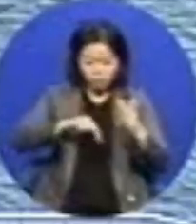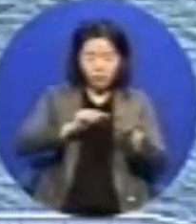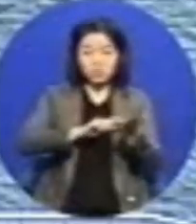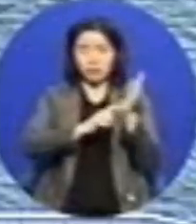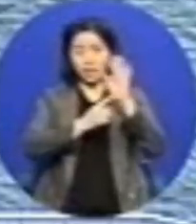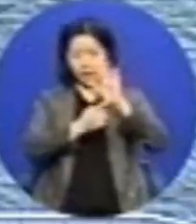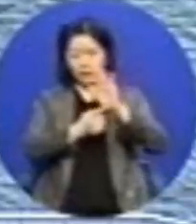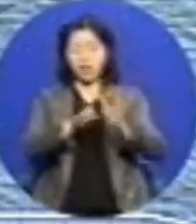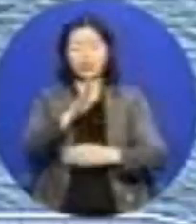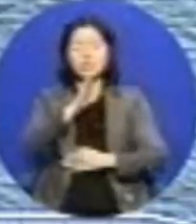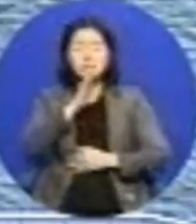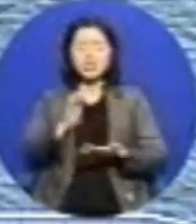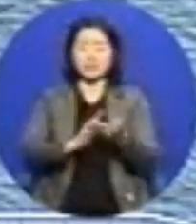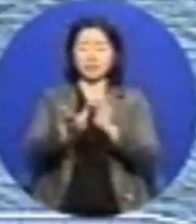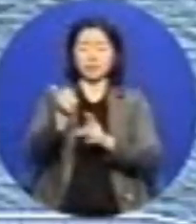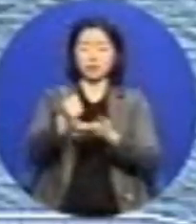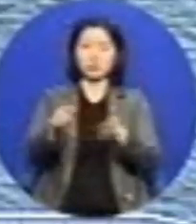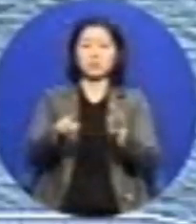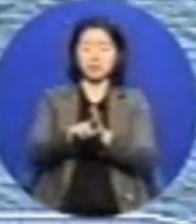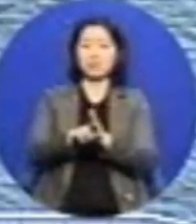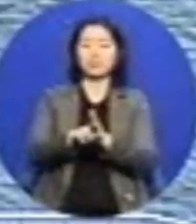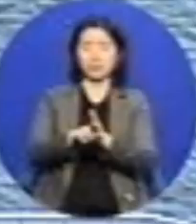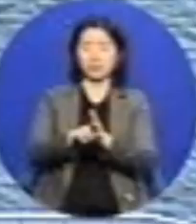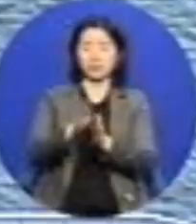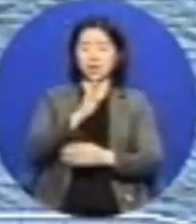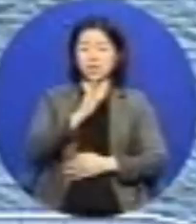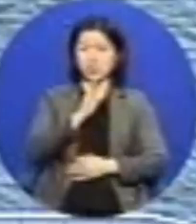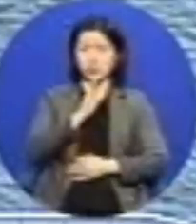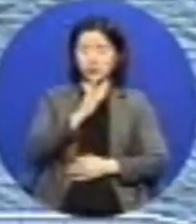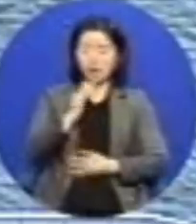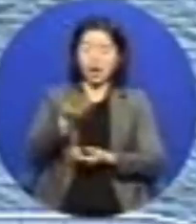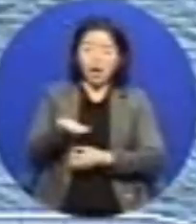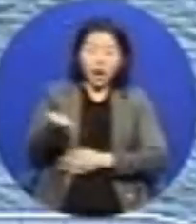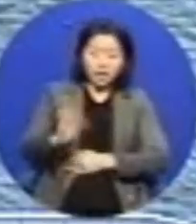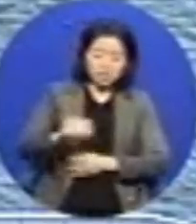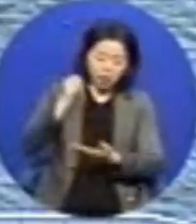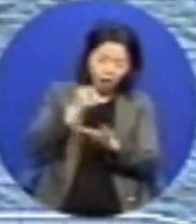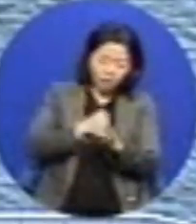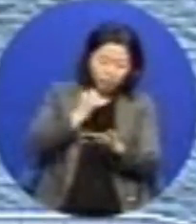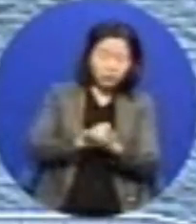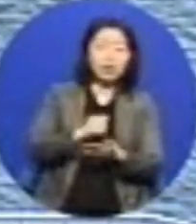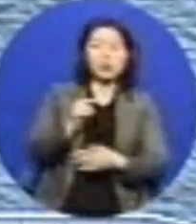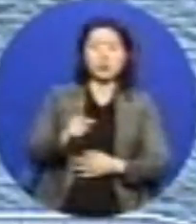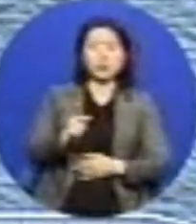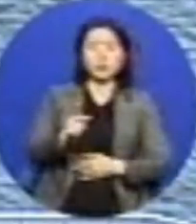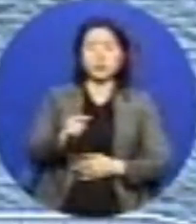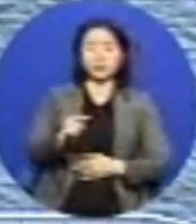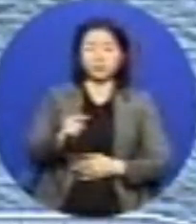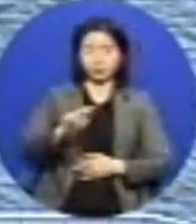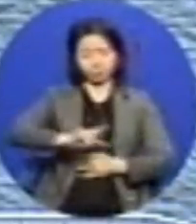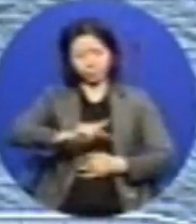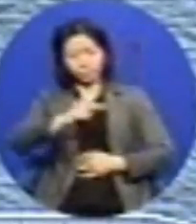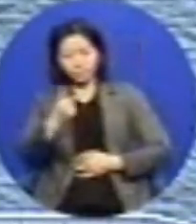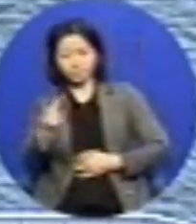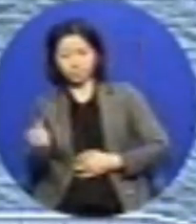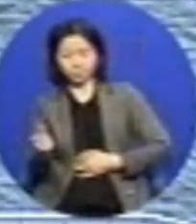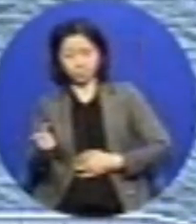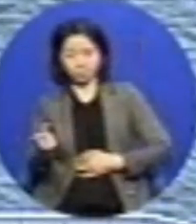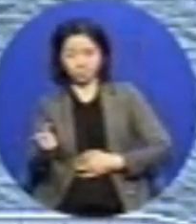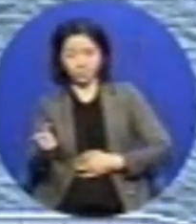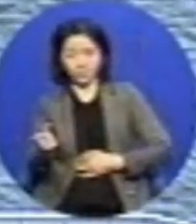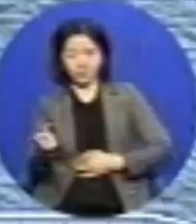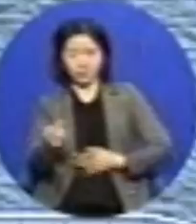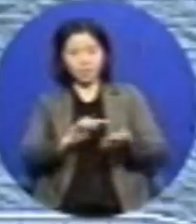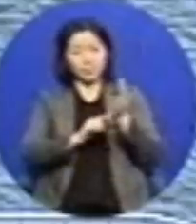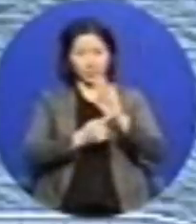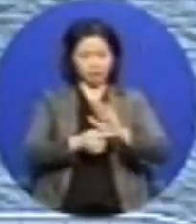것입니다 그런데 안타까운 것은 성도들 중에 정반대 현상이 나타나는 경우가